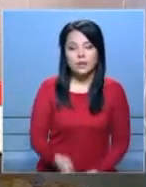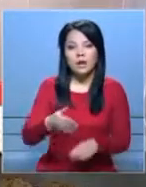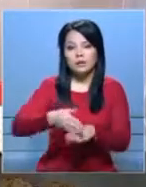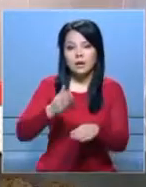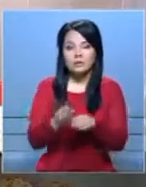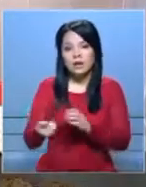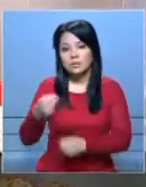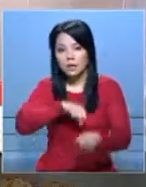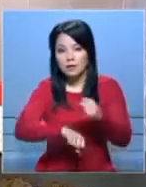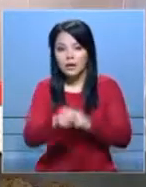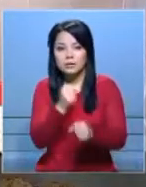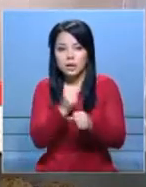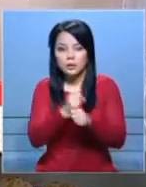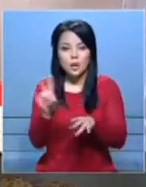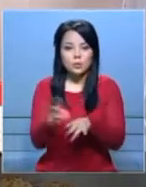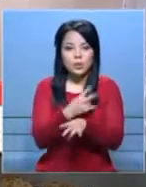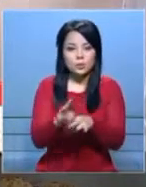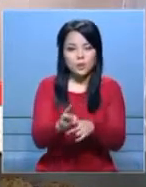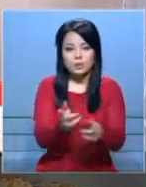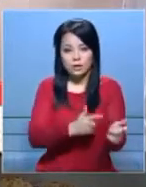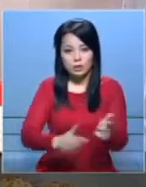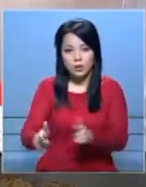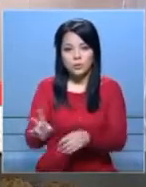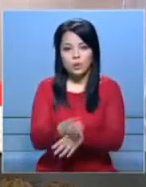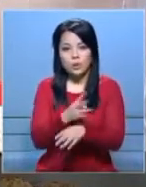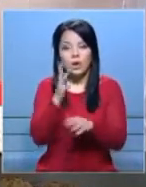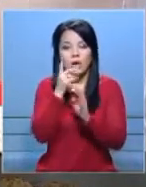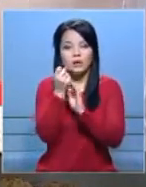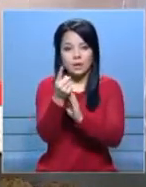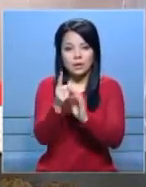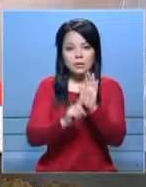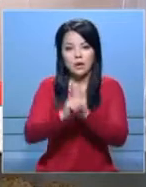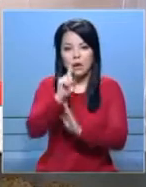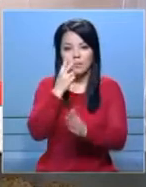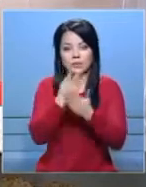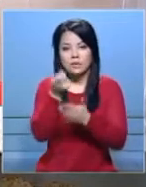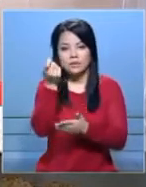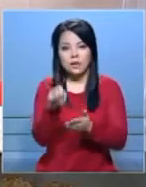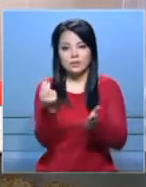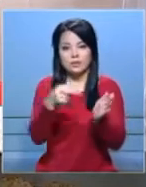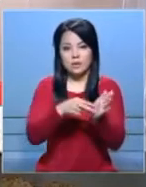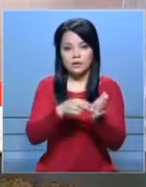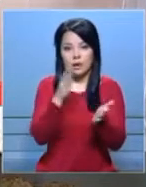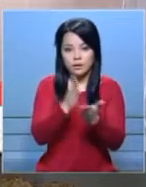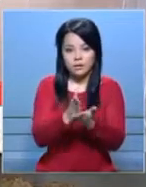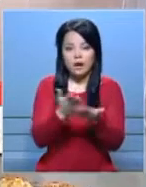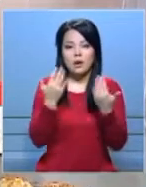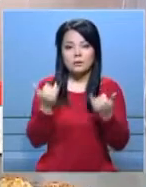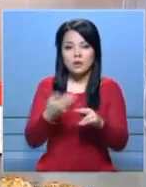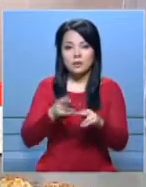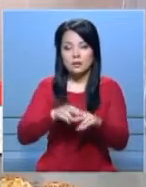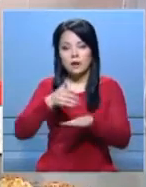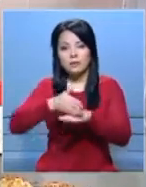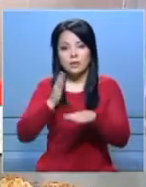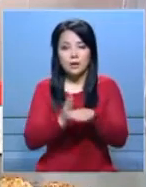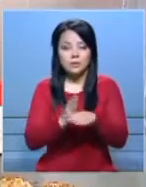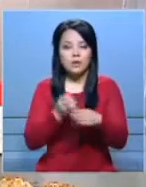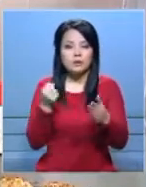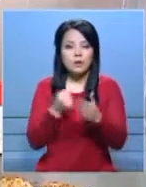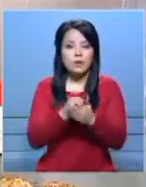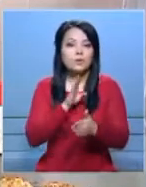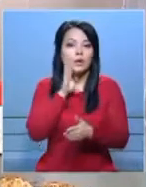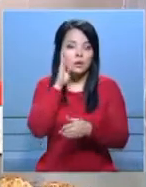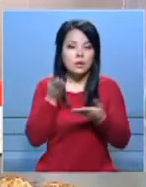ашытып, түнде дайын қыламыз. Түнгі сағат 11-ден кейін тариф арзандау. Сонымен біз нанымызды азанға дейін